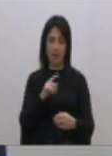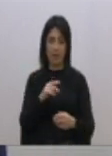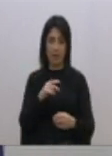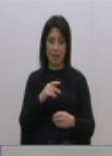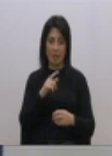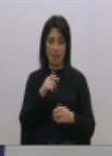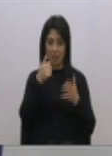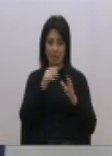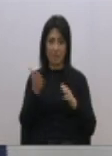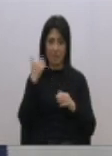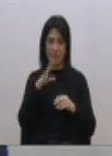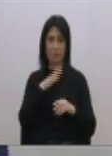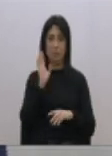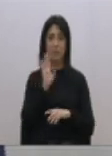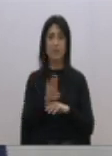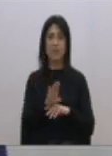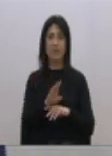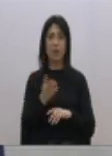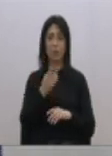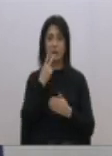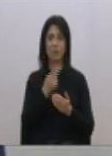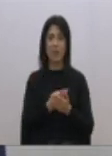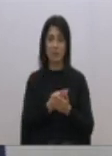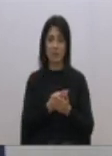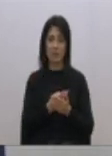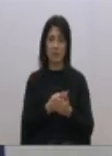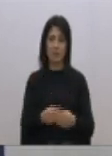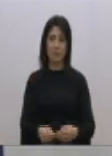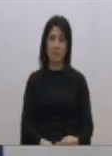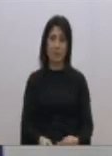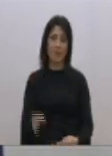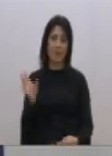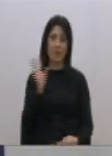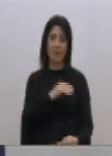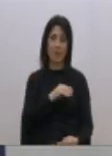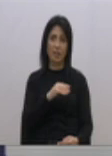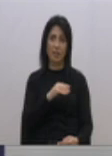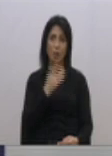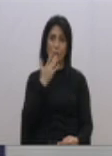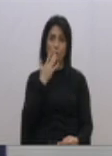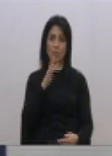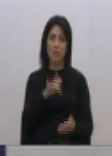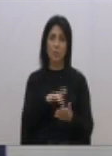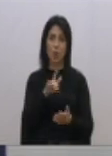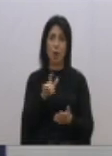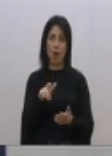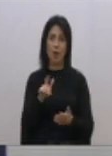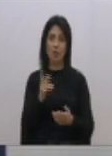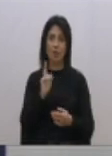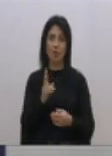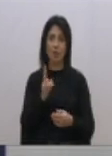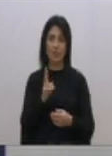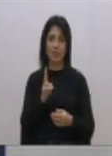პუტინმა გამოსცა ბრძანებულება, რომლის მიხედვითაც ყველა უცხოეთის მოქალაქე,